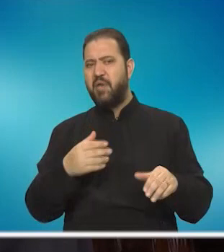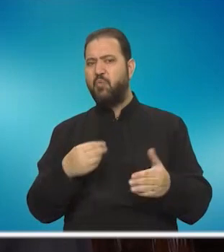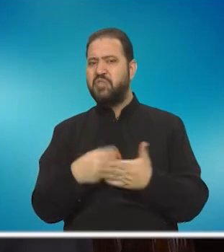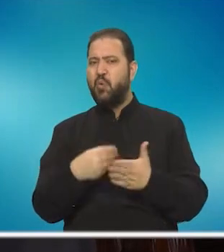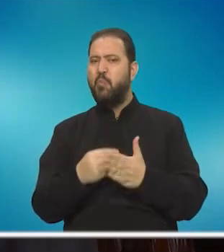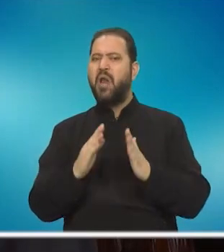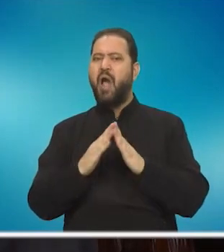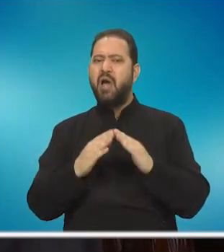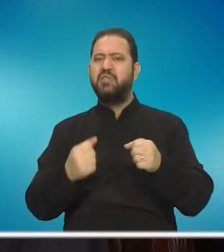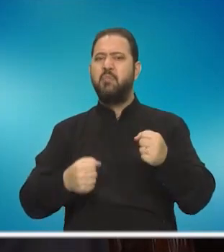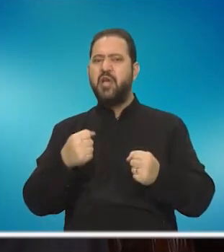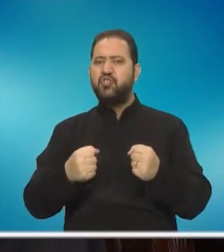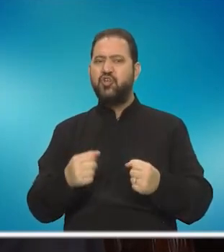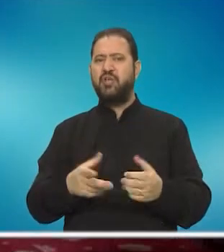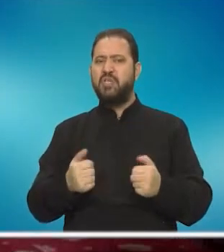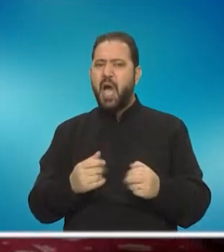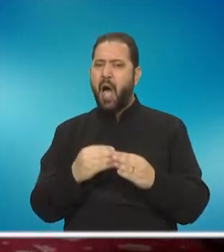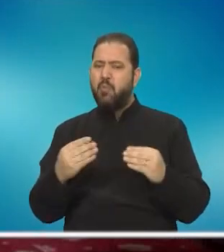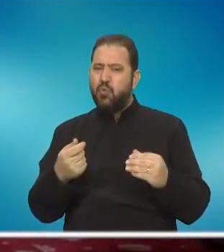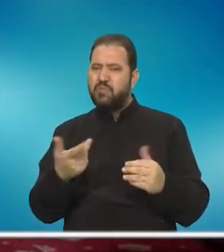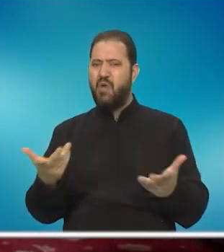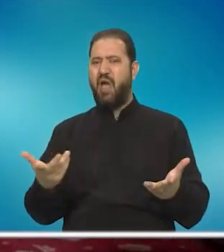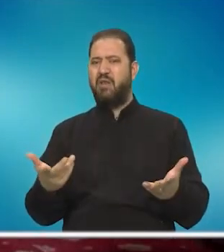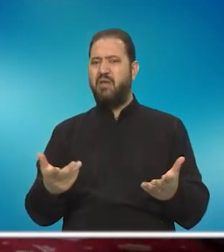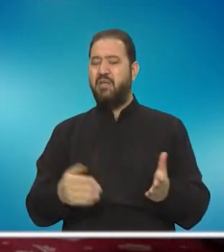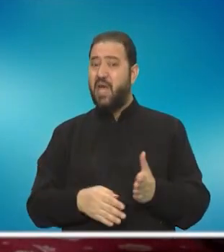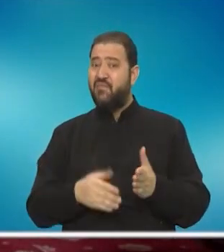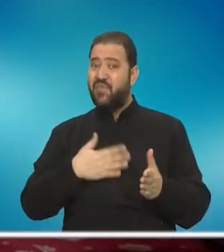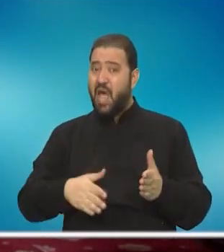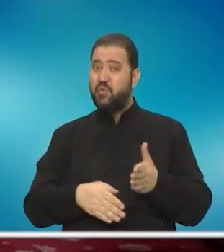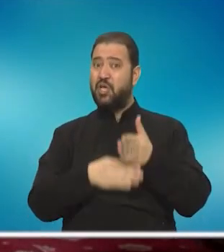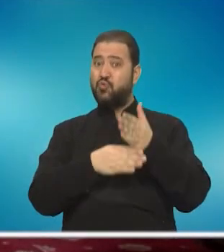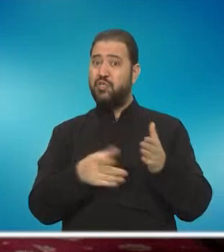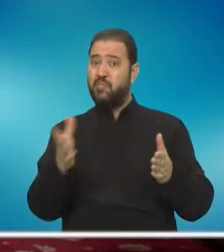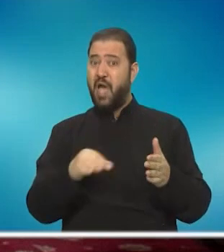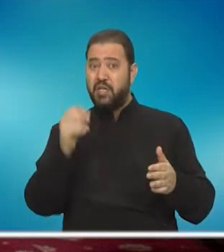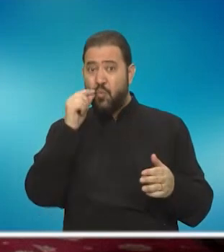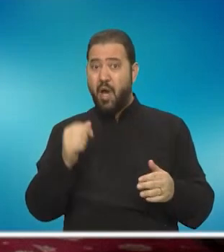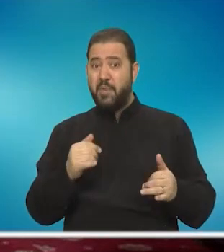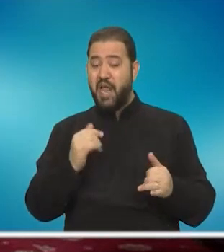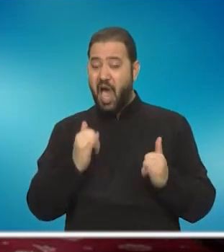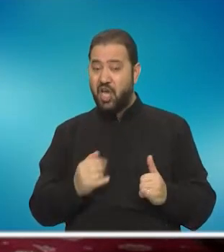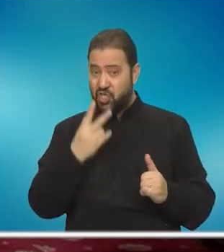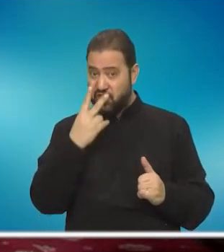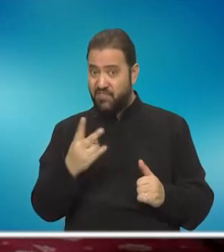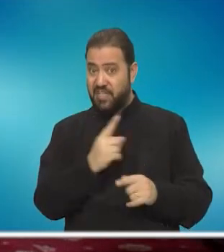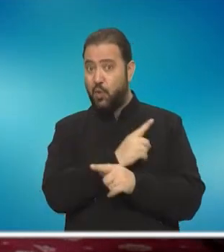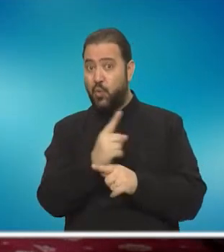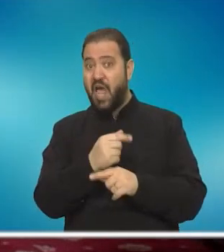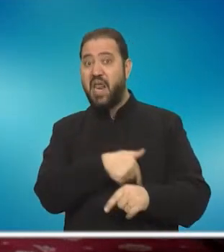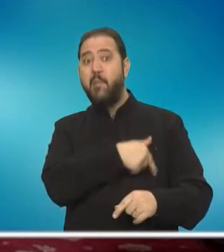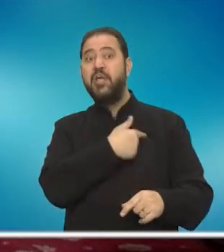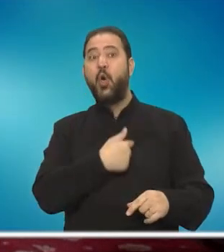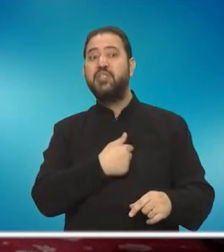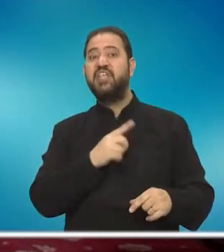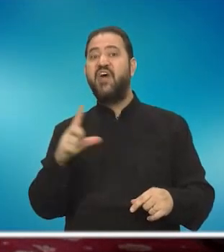altfel, actul filantropic în sine, această exprimare a iubirii milostive a lui Dumnezeu prin viața noastră